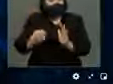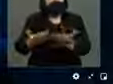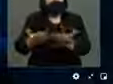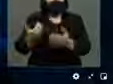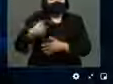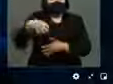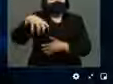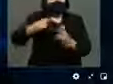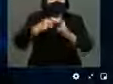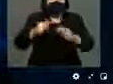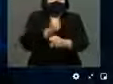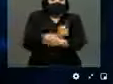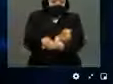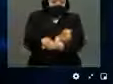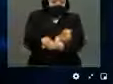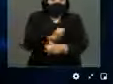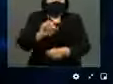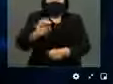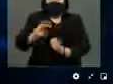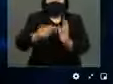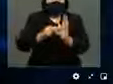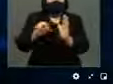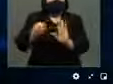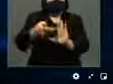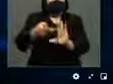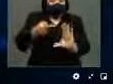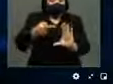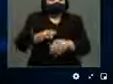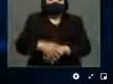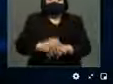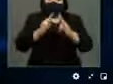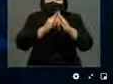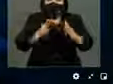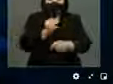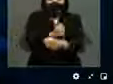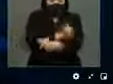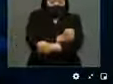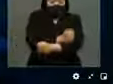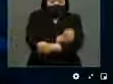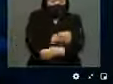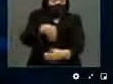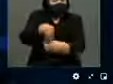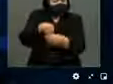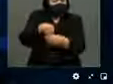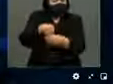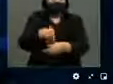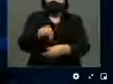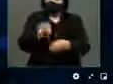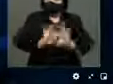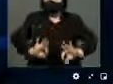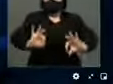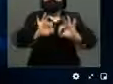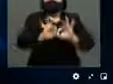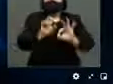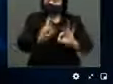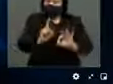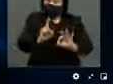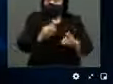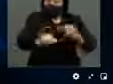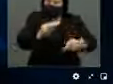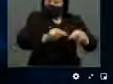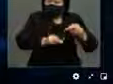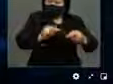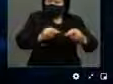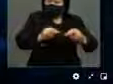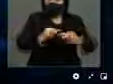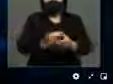านก่อสร้างเขตวัฒนาจะสังเกตว่าเป็นเรื่องของแคมป์เนี่ยเป็นเรื่องที่ให้ความสำคัญสูงมากๆเลยนะครับ